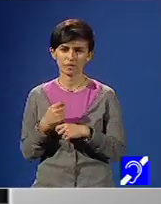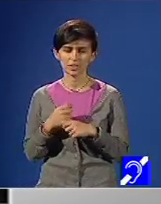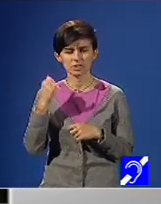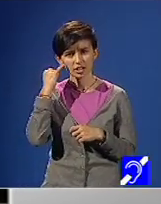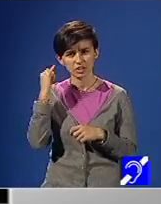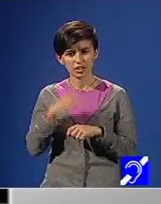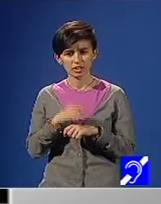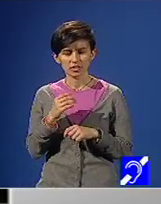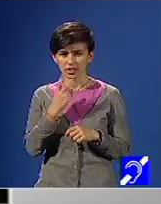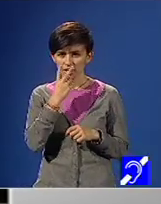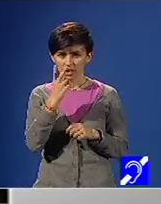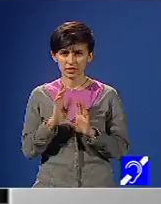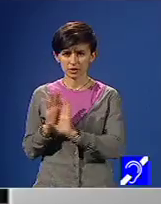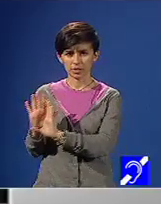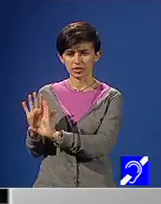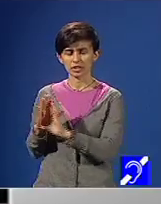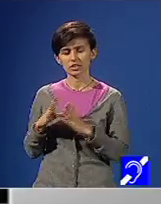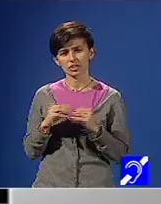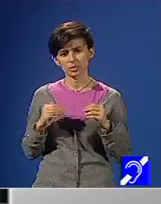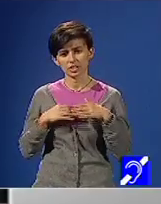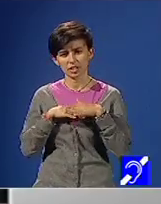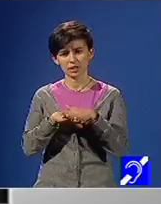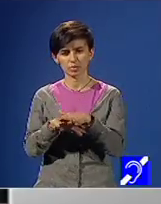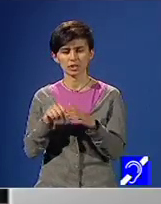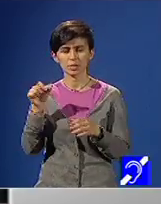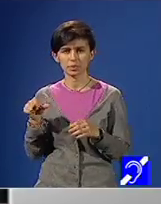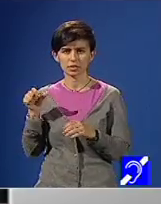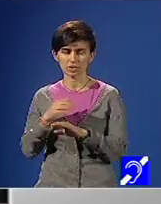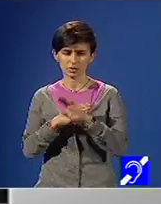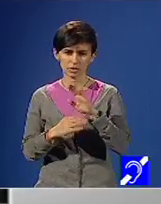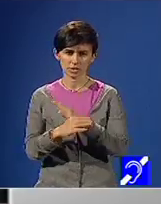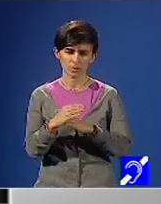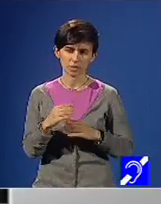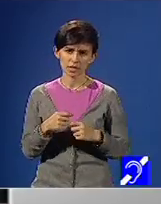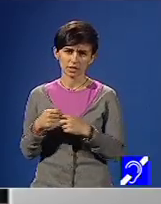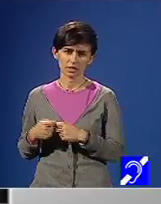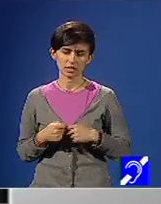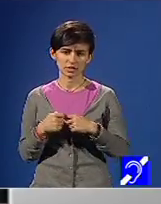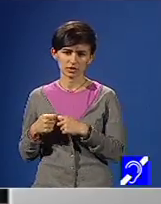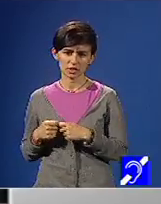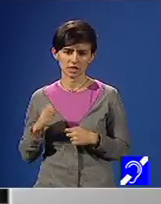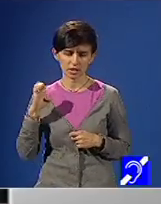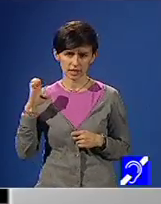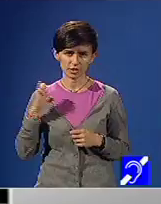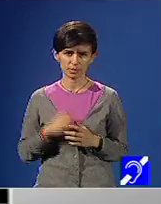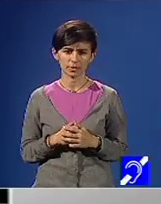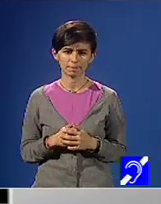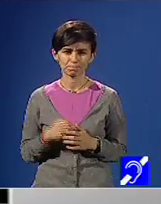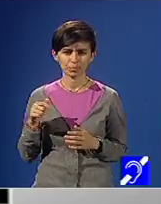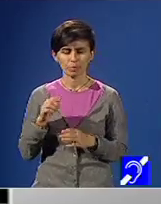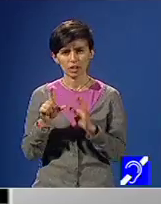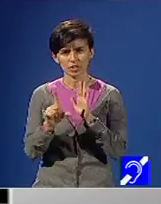când a văzut marginalizarea și lipsa de incluziune a persoanelor cu dizabilități în societatea egipteană. Și în Egipt,